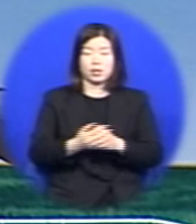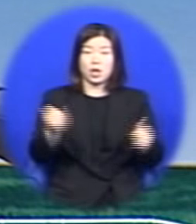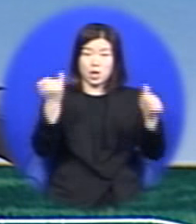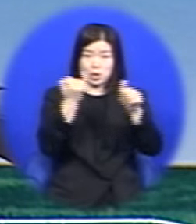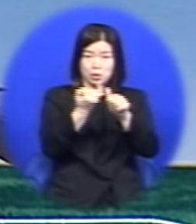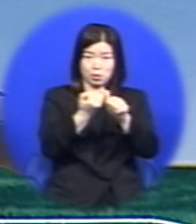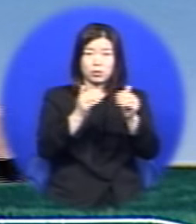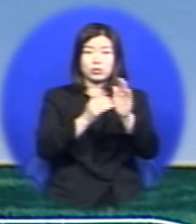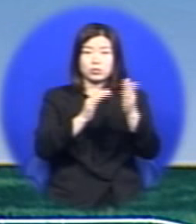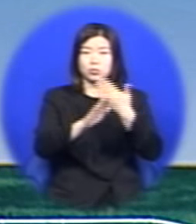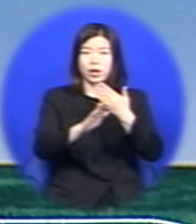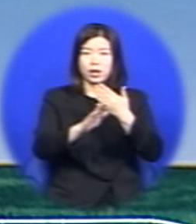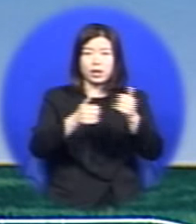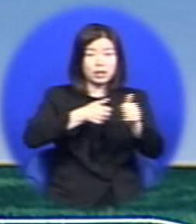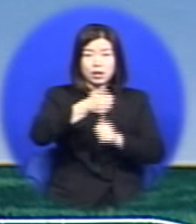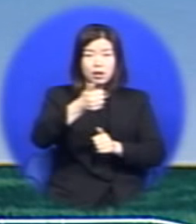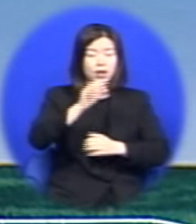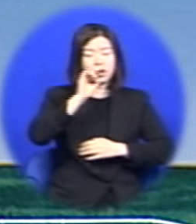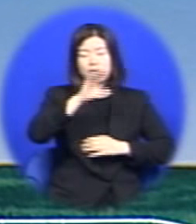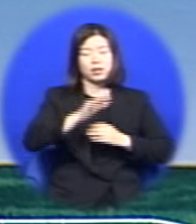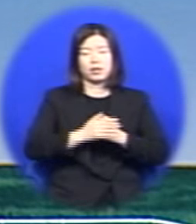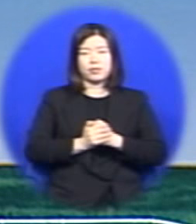안 됩니다.